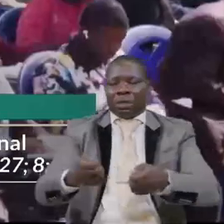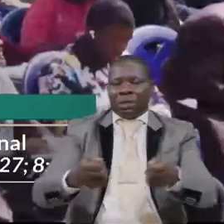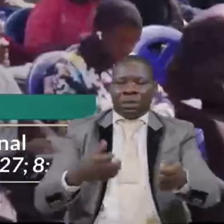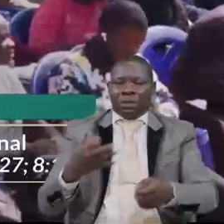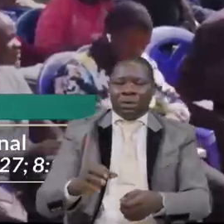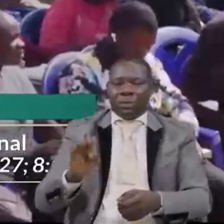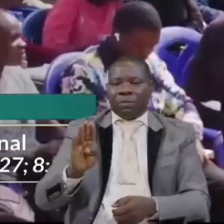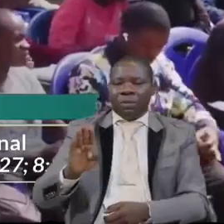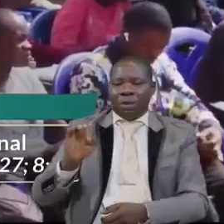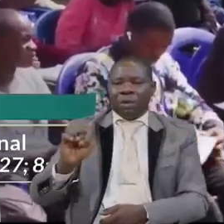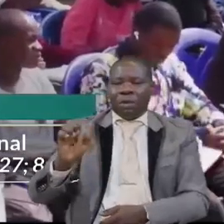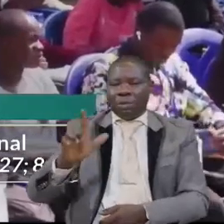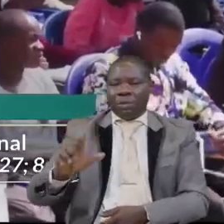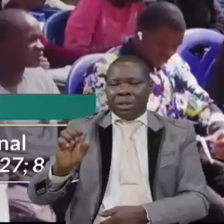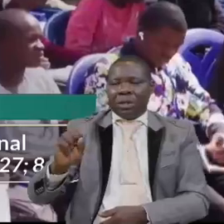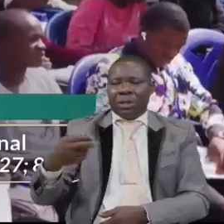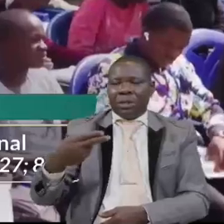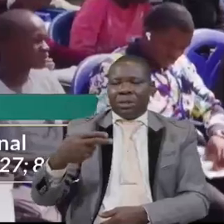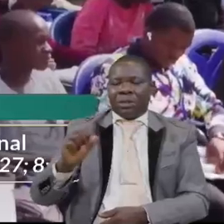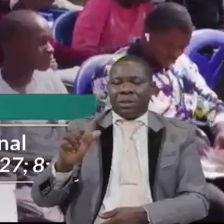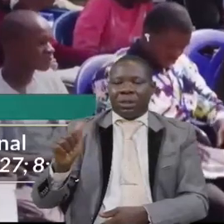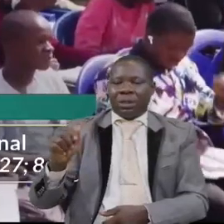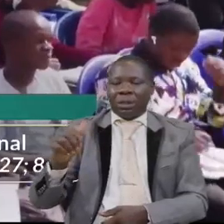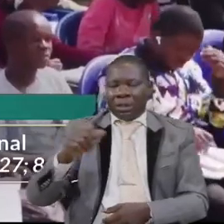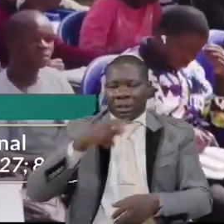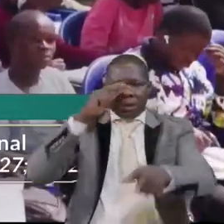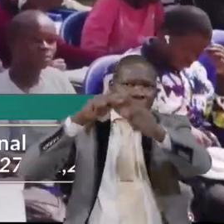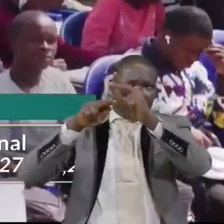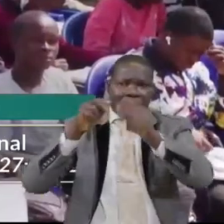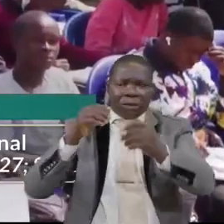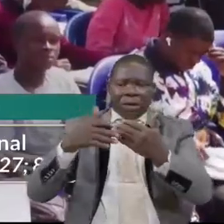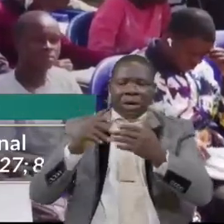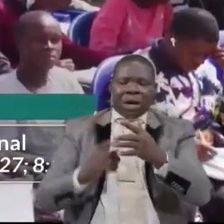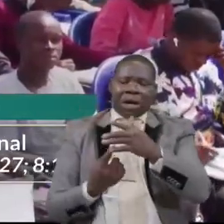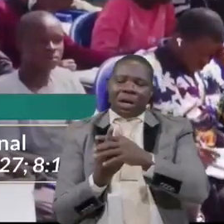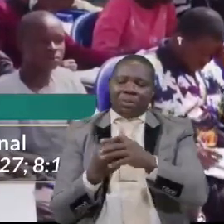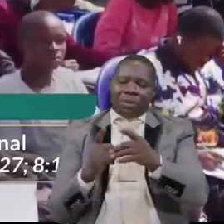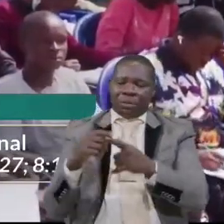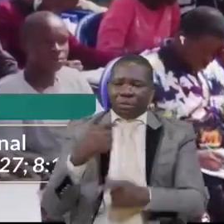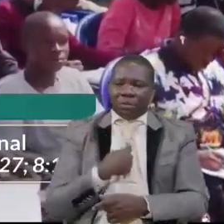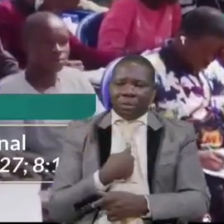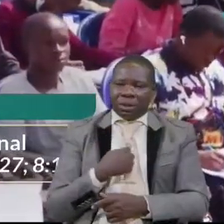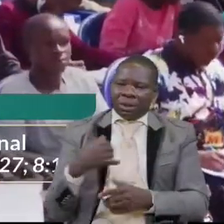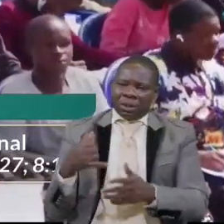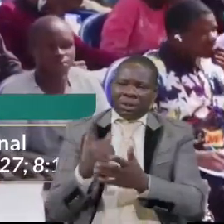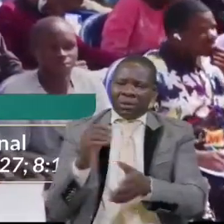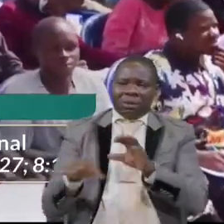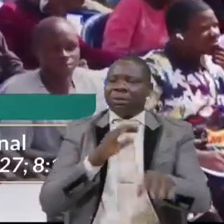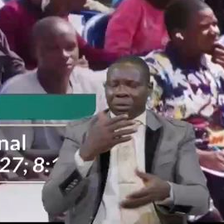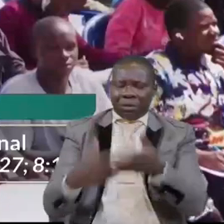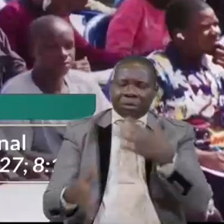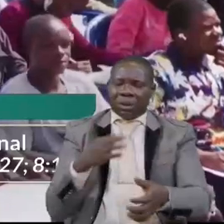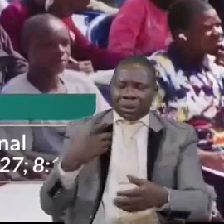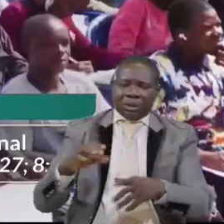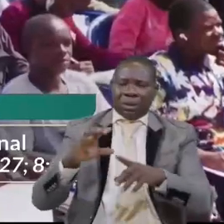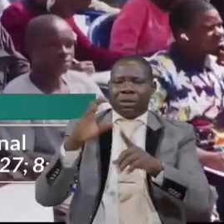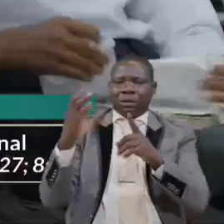une vision outre celle que j'avais eu précédemment vous voyez peu importe les condition de